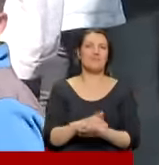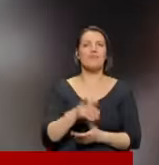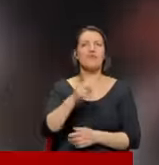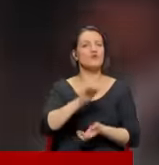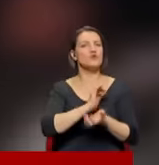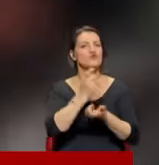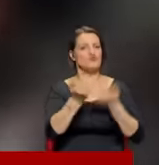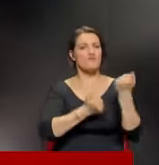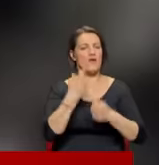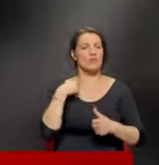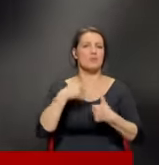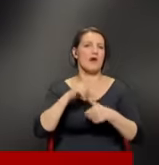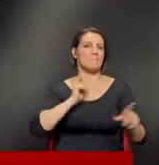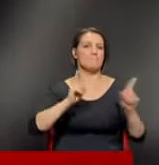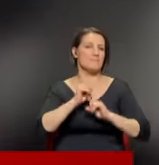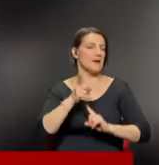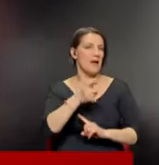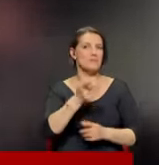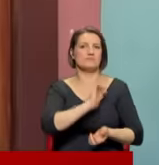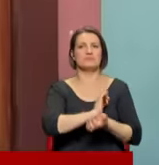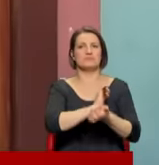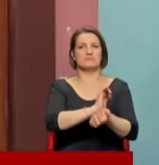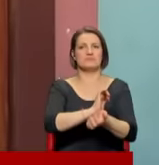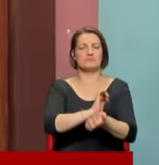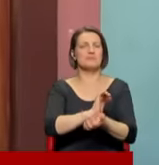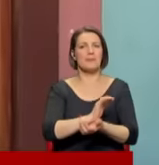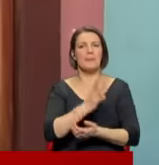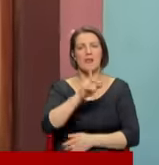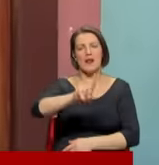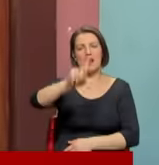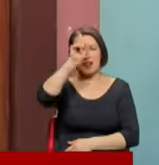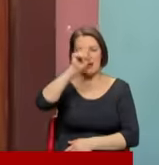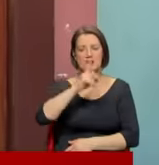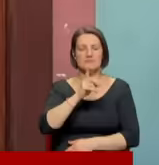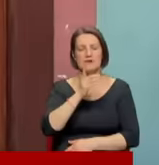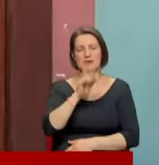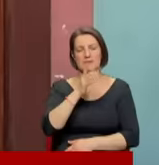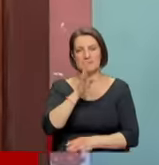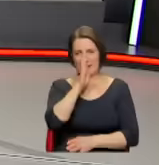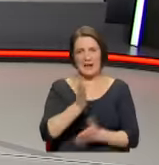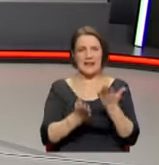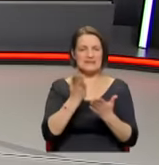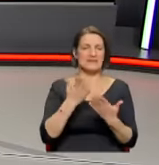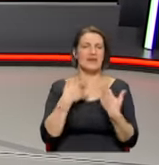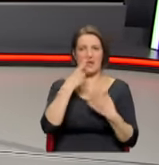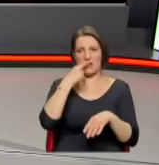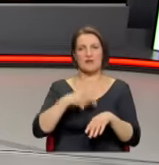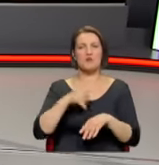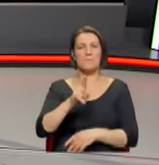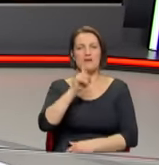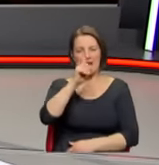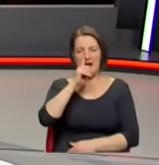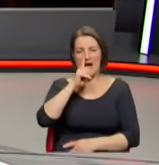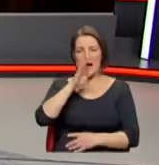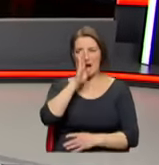hakim karşısına çıkarıldı. Tutuklandı. Adalete güveniyoruz. Rabbimin adaletine sığınıyoruz. Bir